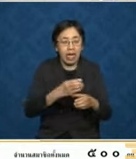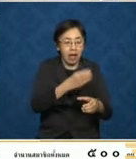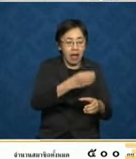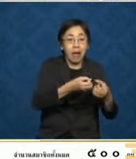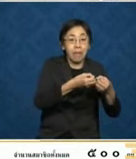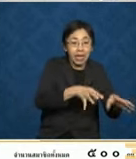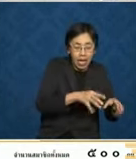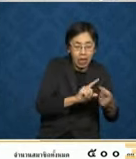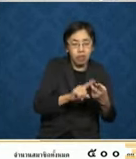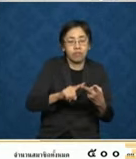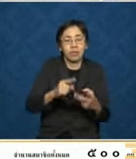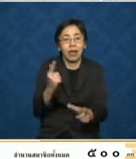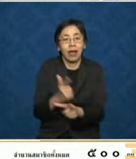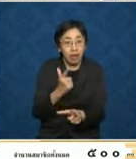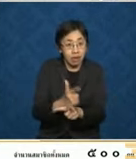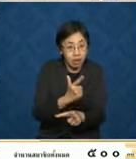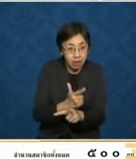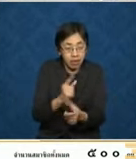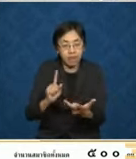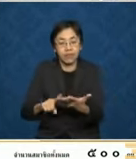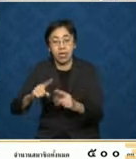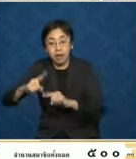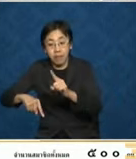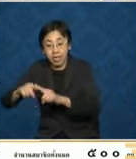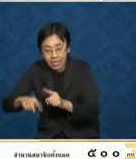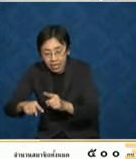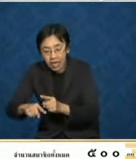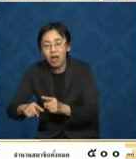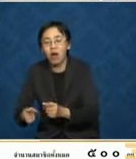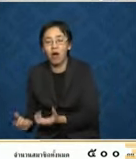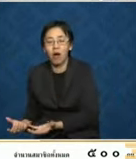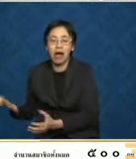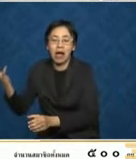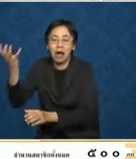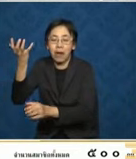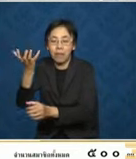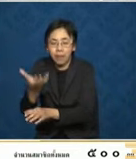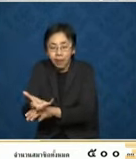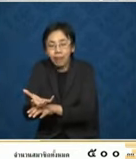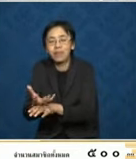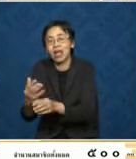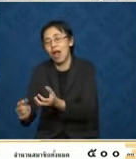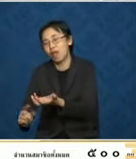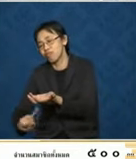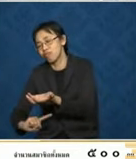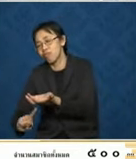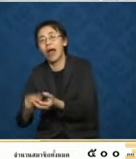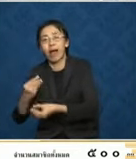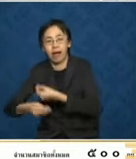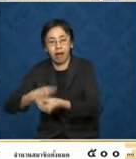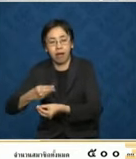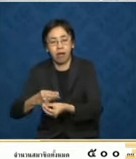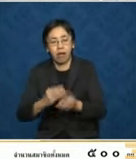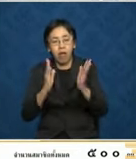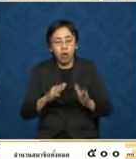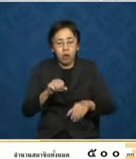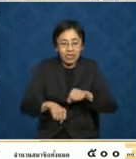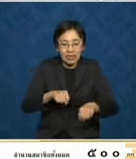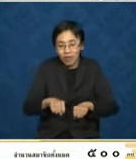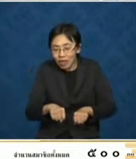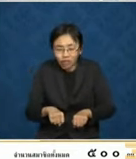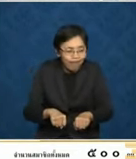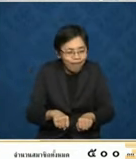อันนี้เป็นโลหะนะครับอันนี้เป็นพลาสติกก็เอาไปชั่งกิโลขายนะครับถูกต้องครับซาเล้งเนี่ยที่เก็บขยะเนี่ยนะครับ